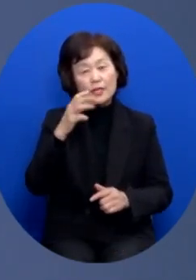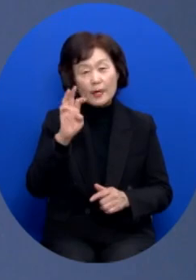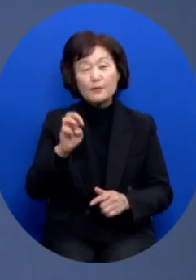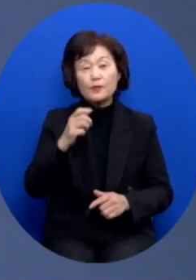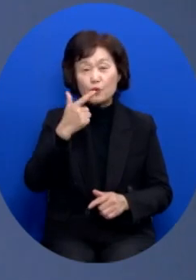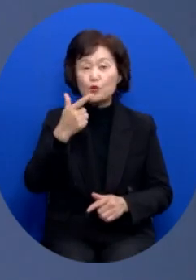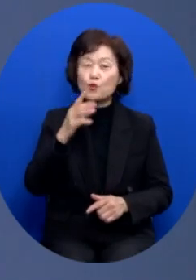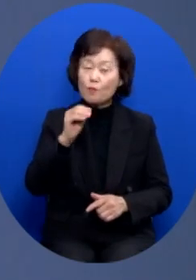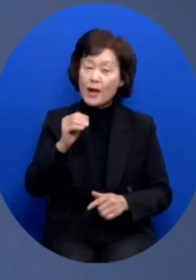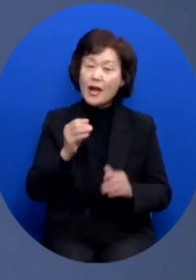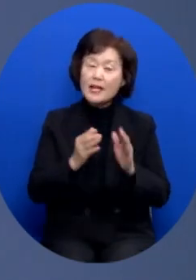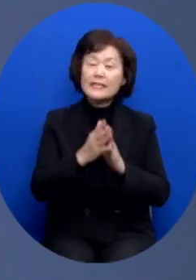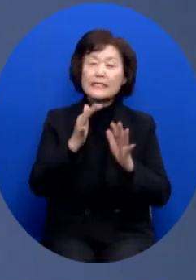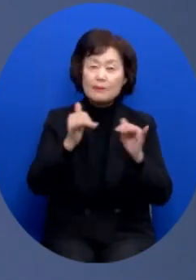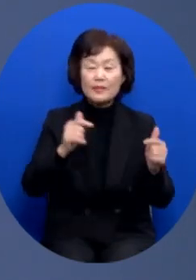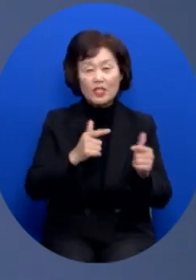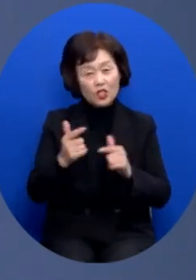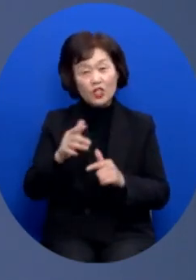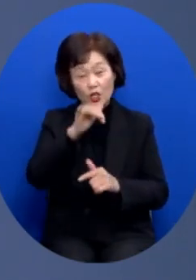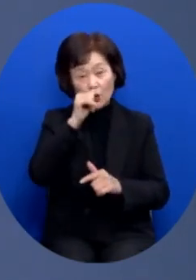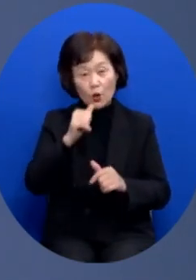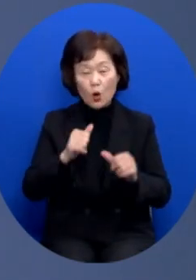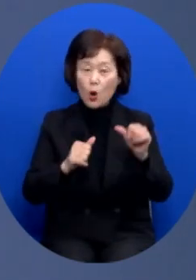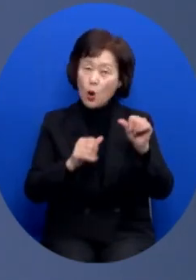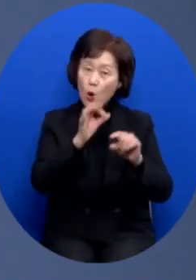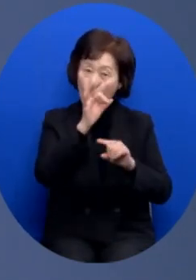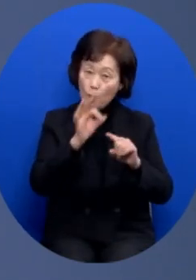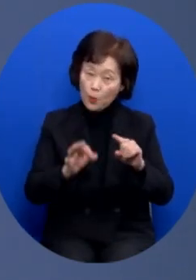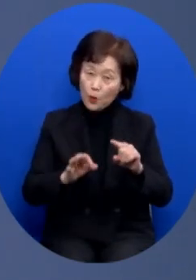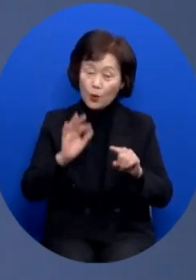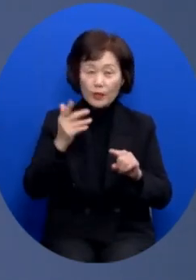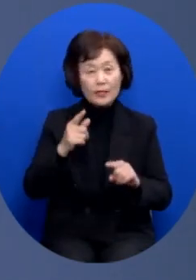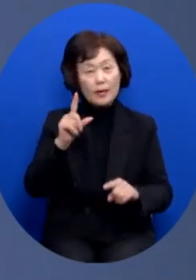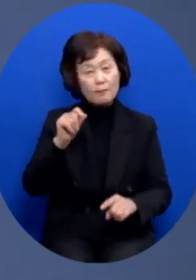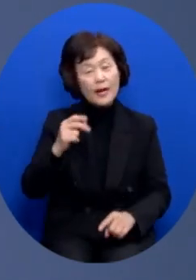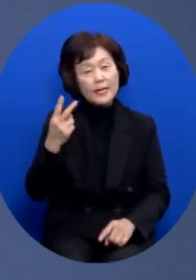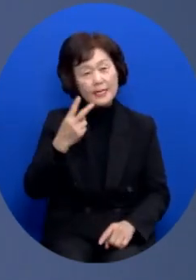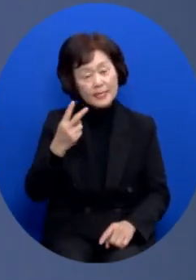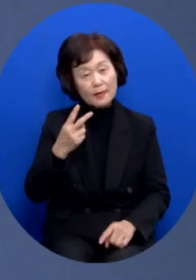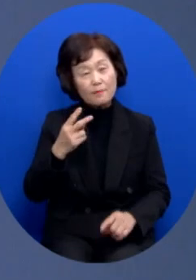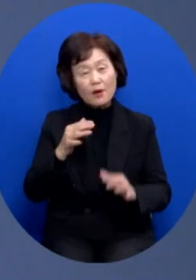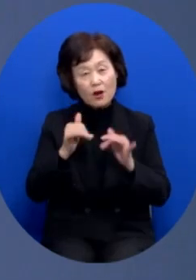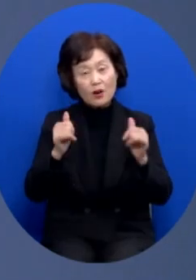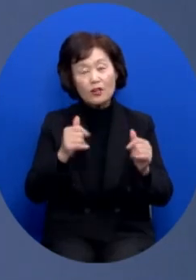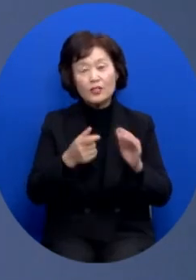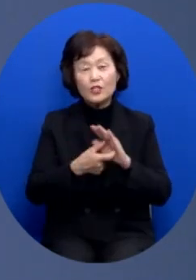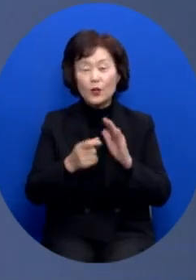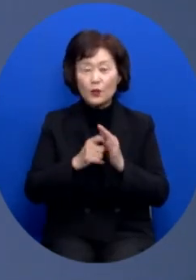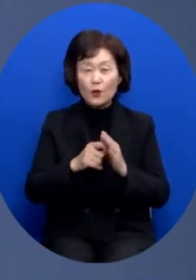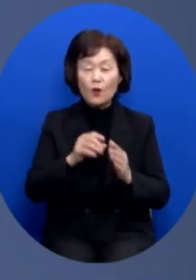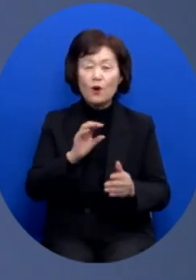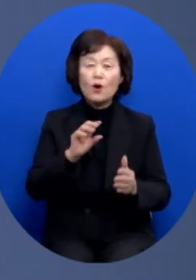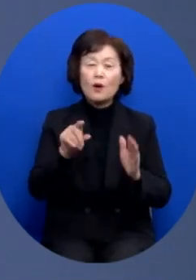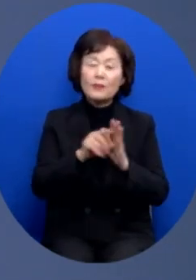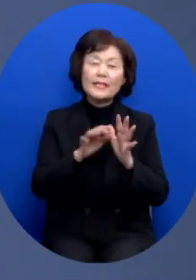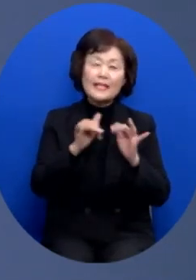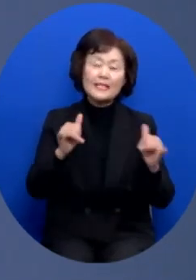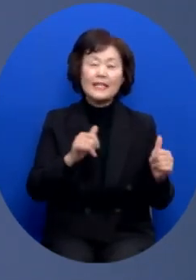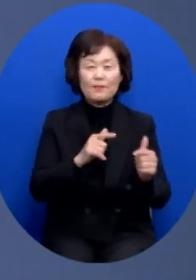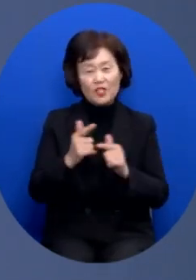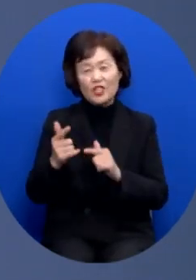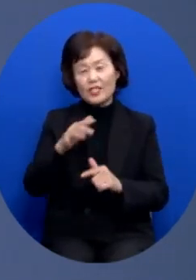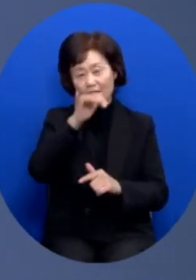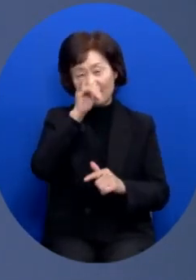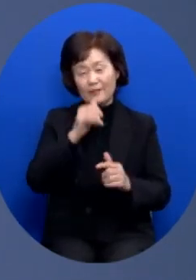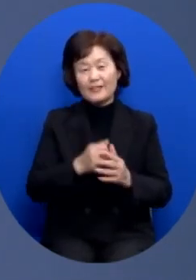36만인데요. 여기에 5%인 약 16,000명 정도의 그리스도인들이 신앙생활을 하고